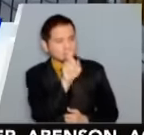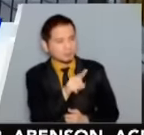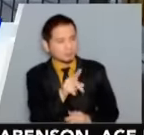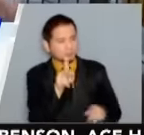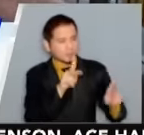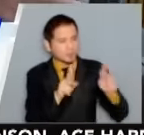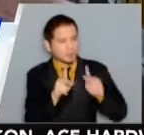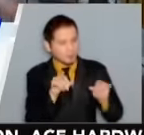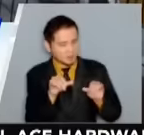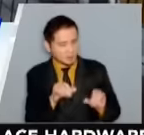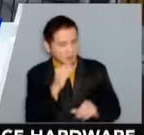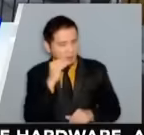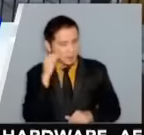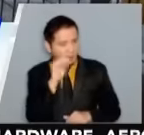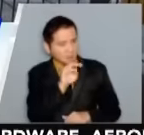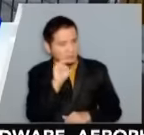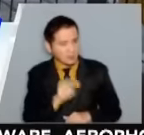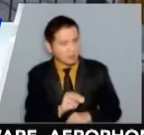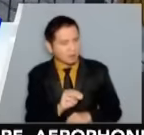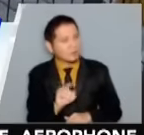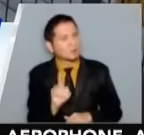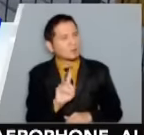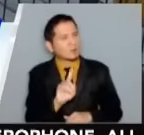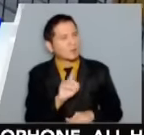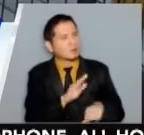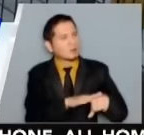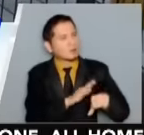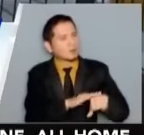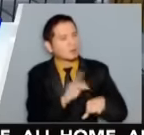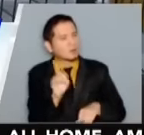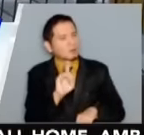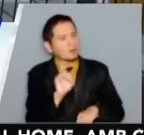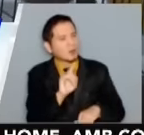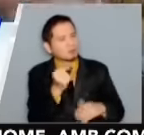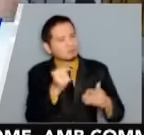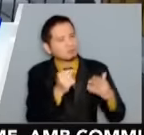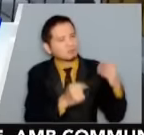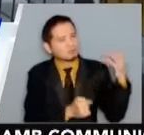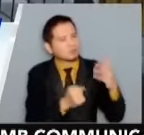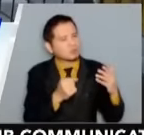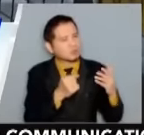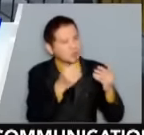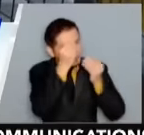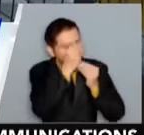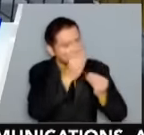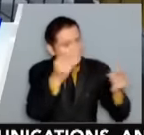yung paalala ninyo? Lalo na yung mga nakaasa sa pampublikong transportasyon pagdating po ng Holy Week.